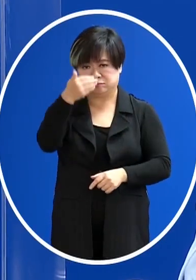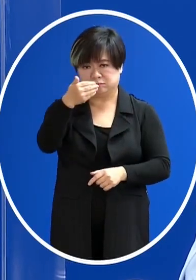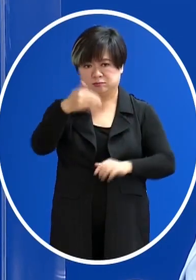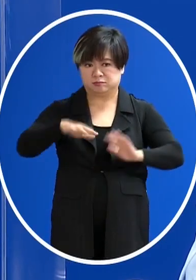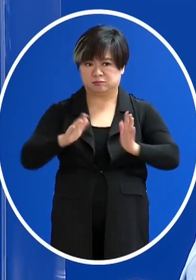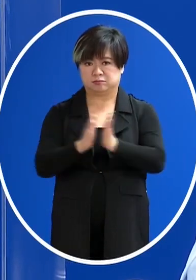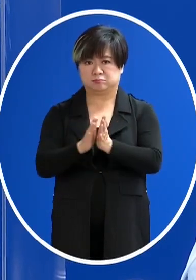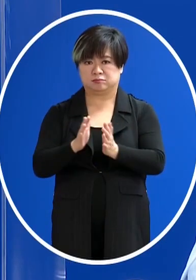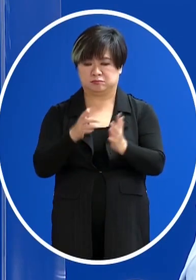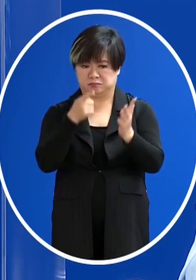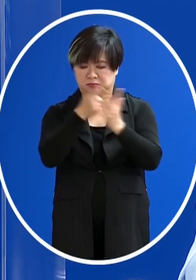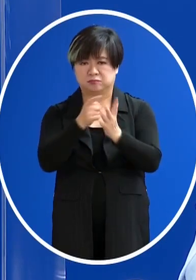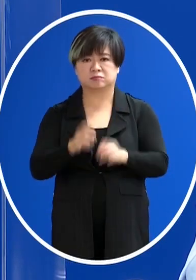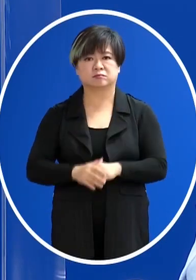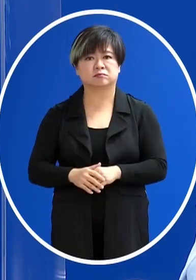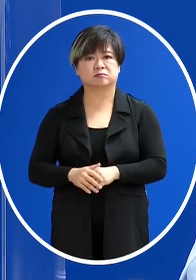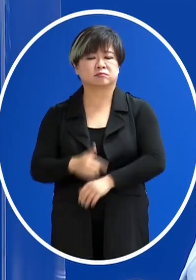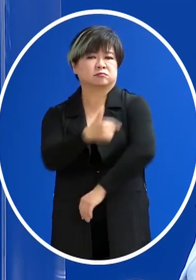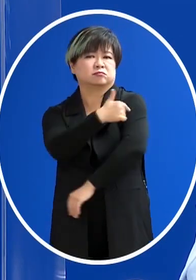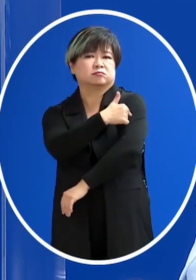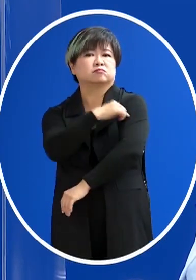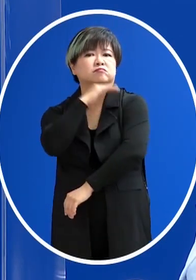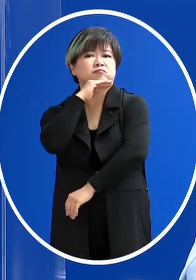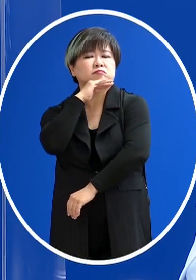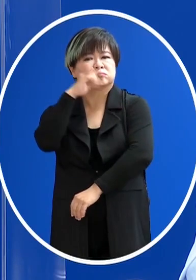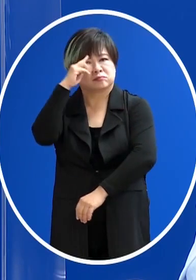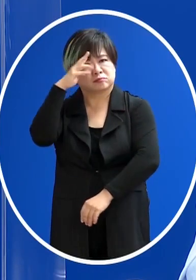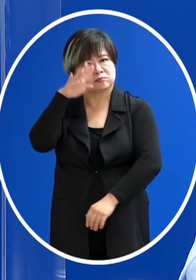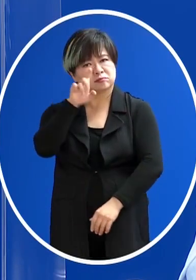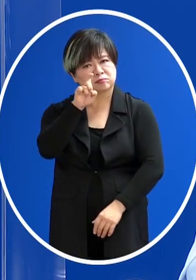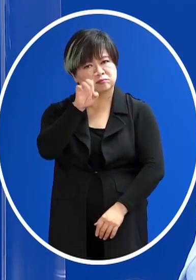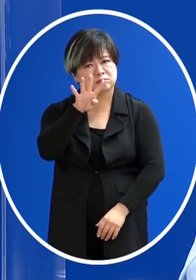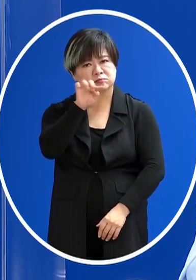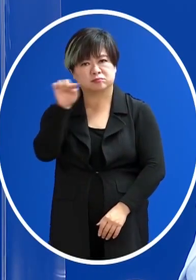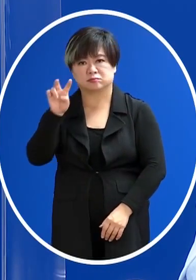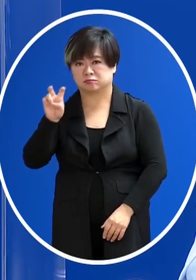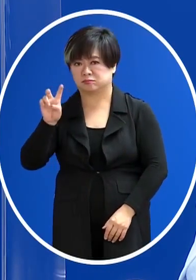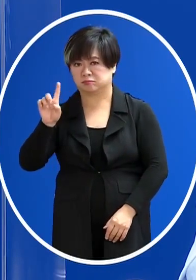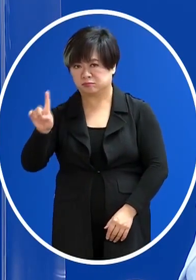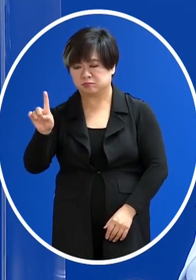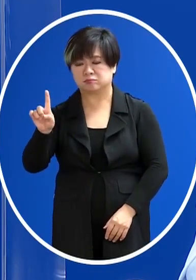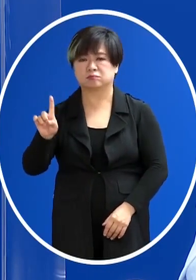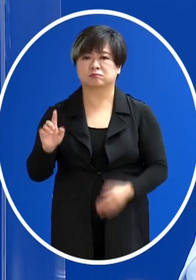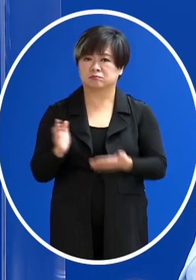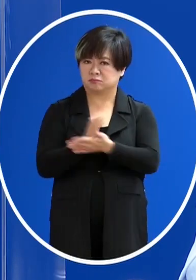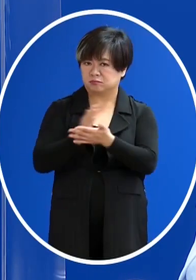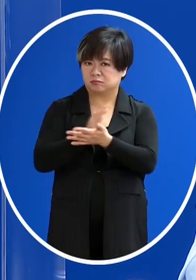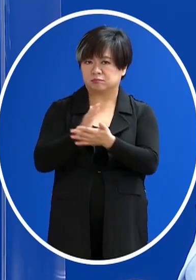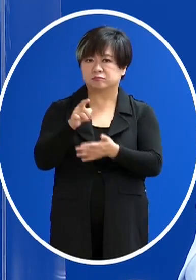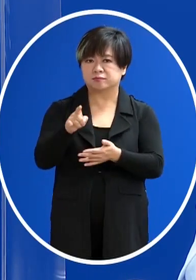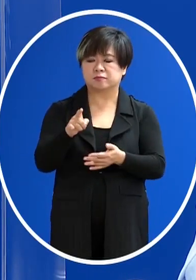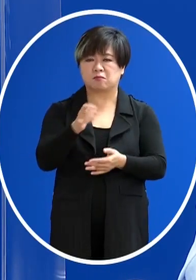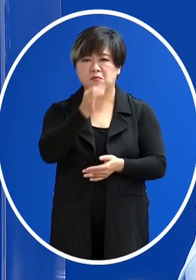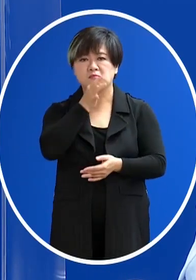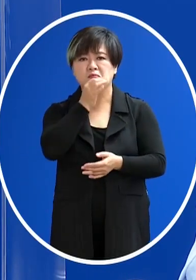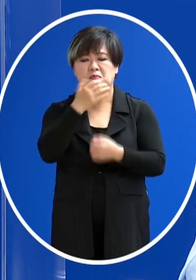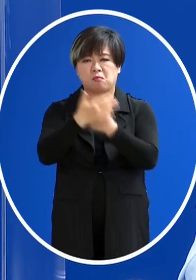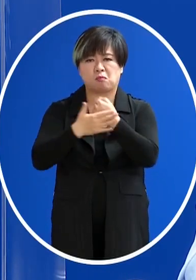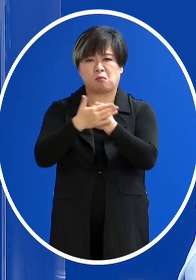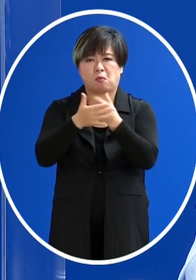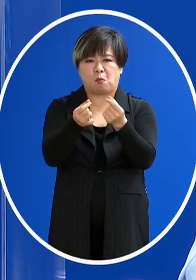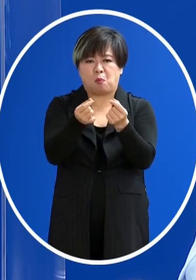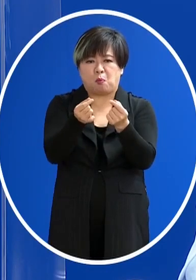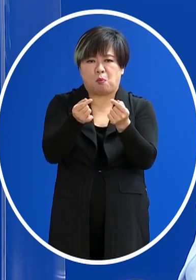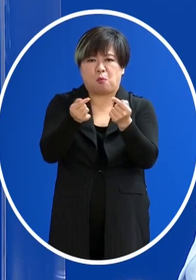以去这样验证。我们一般打完疫苗之后，要等14到21天之后哈，才会认为说应该可以足够产生到浓